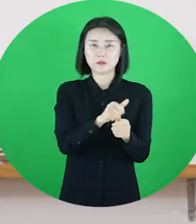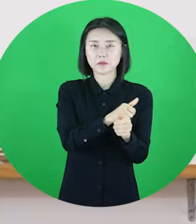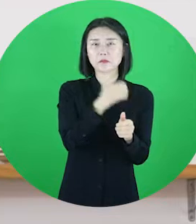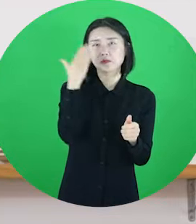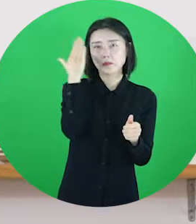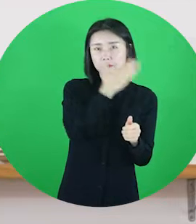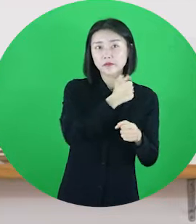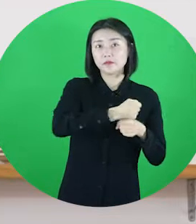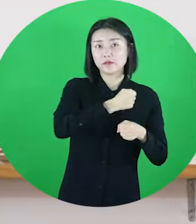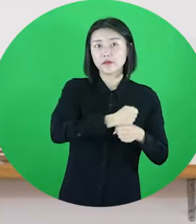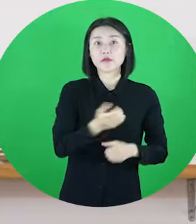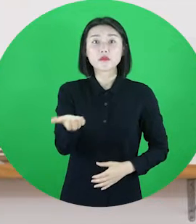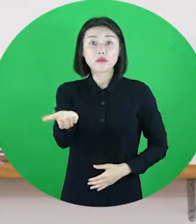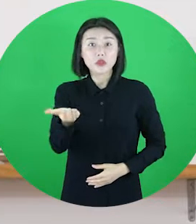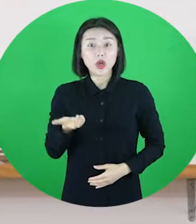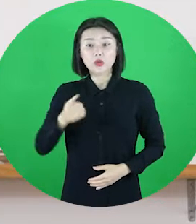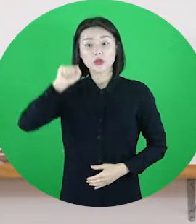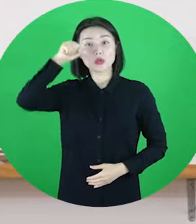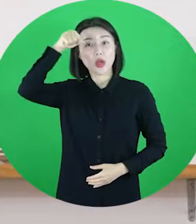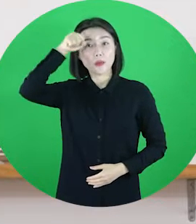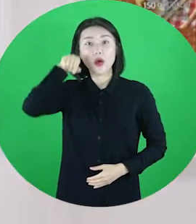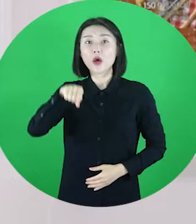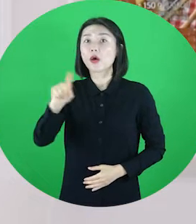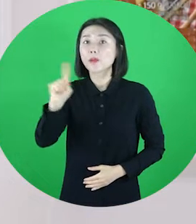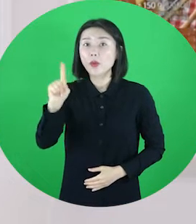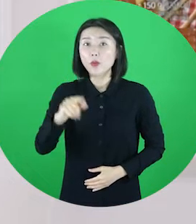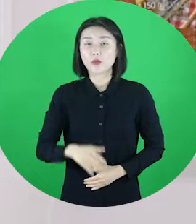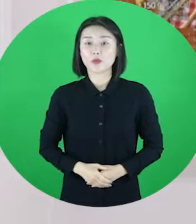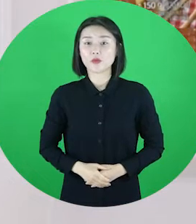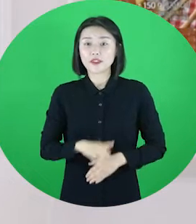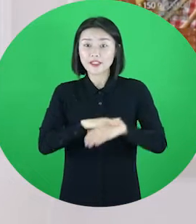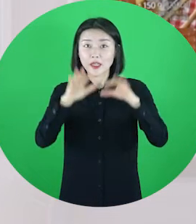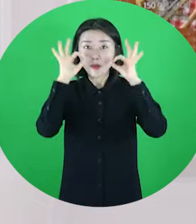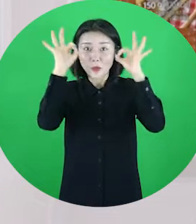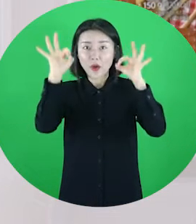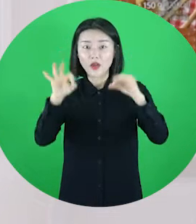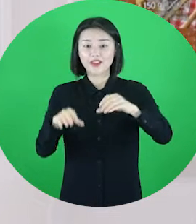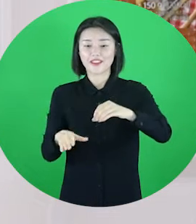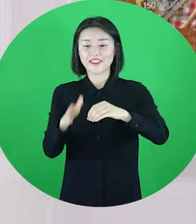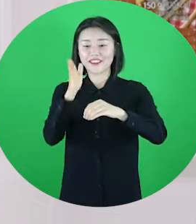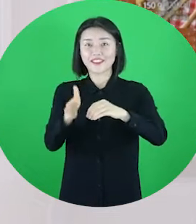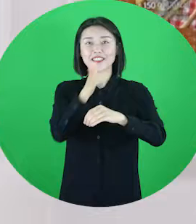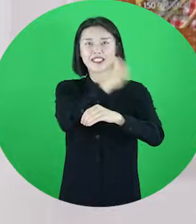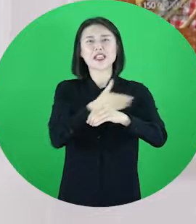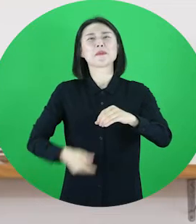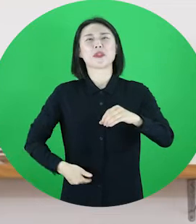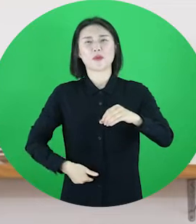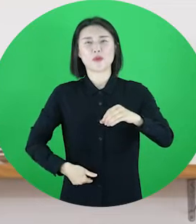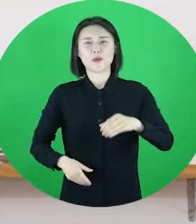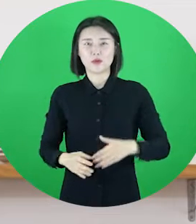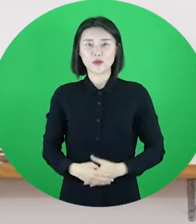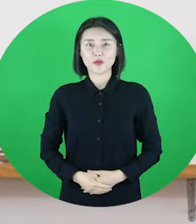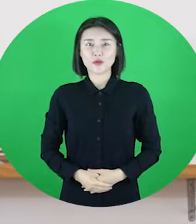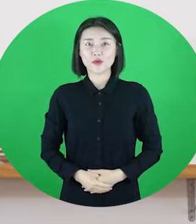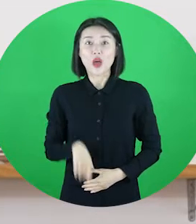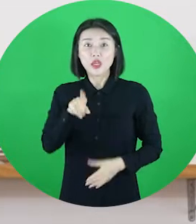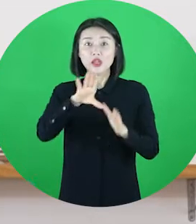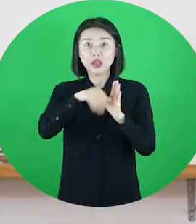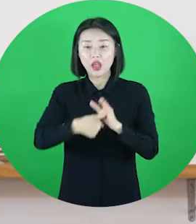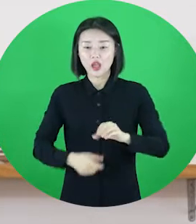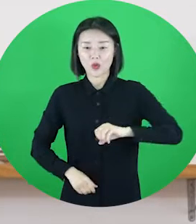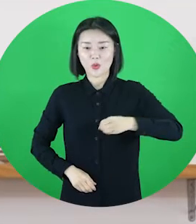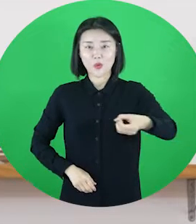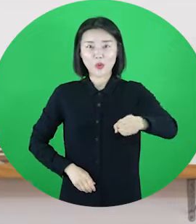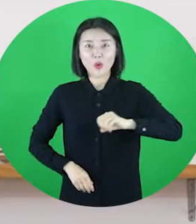자, 그 전에 우리 양파 같은 경우는 이 끝부분들을 미리 칼로 잘라주어야 돼요. 양파가